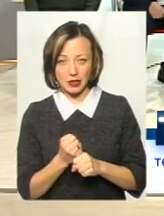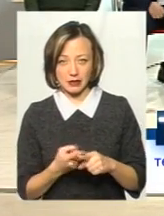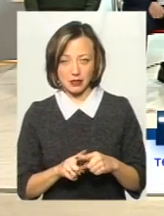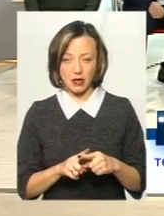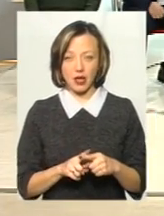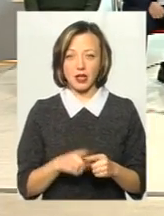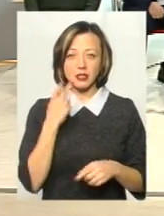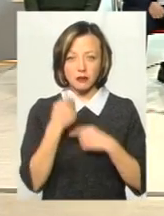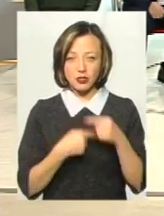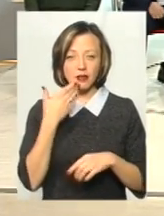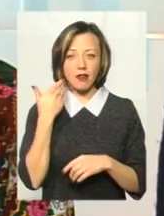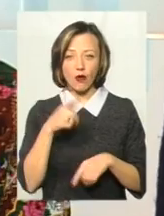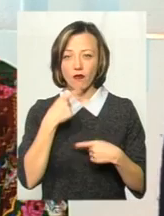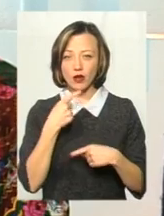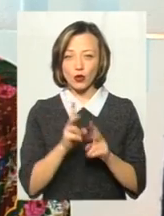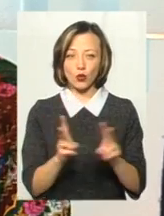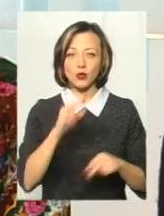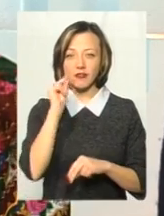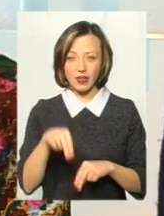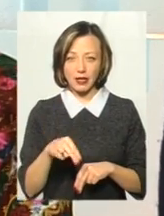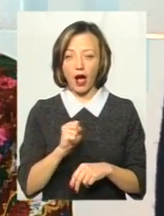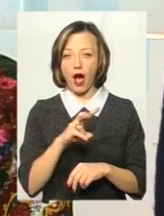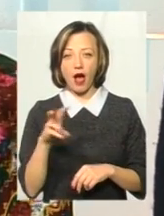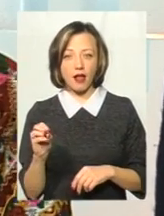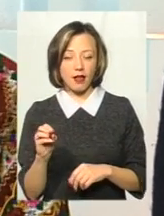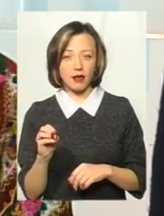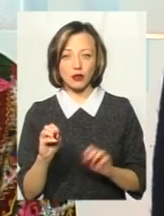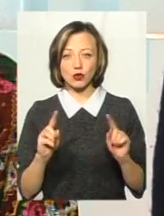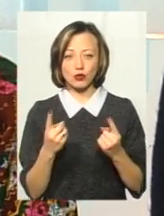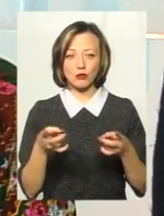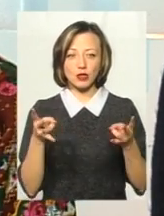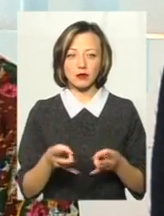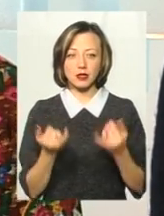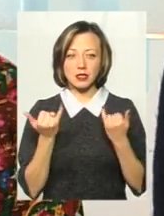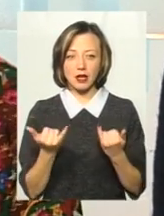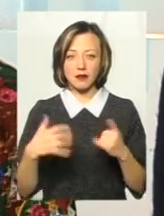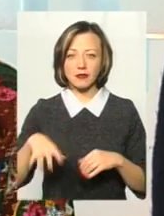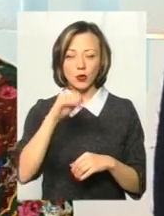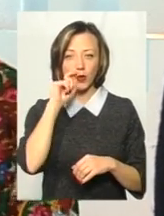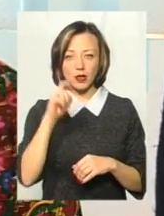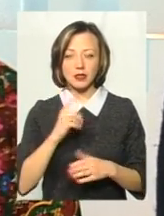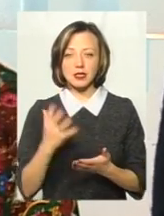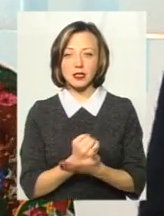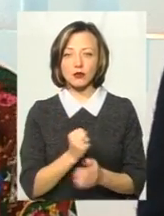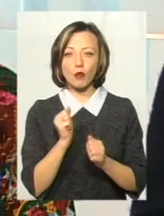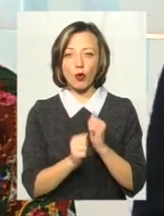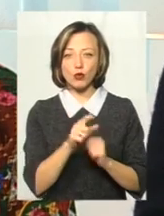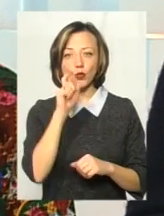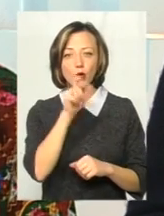І завжди легко говорити, що хтось винний. Але дуже потрібно зараз для всієї України знайти, щоб